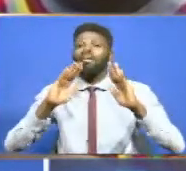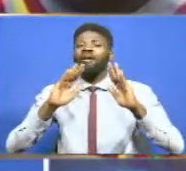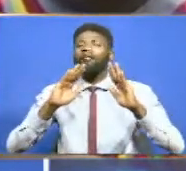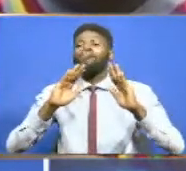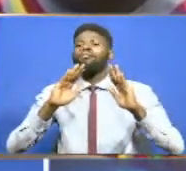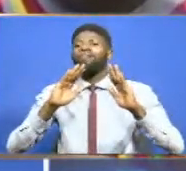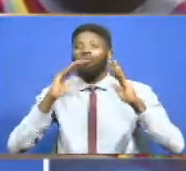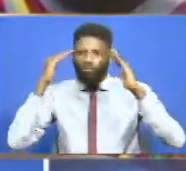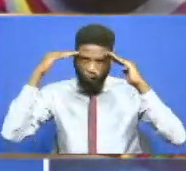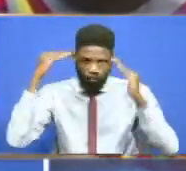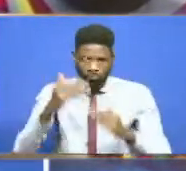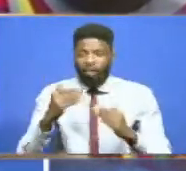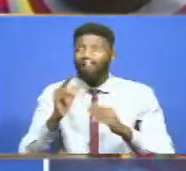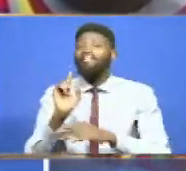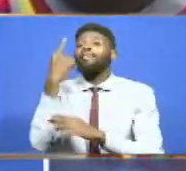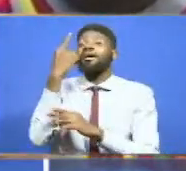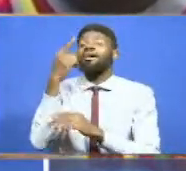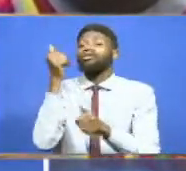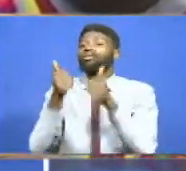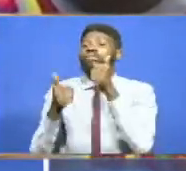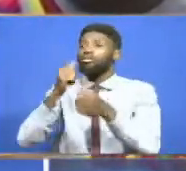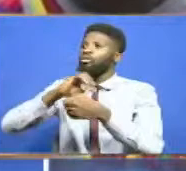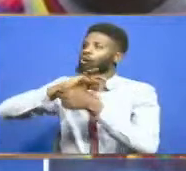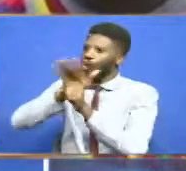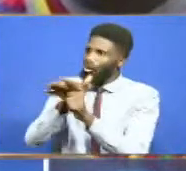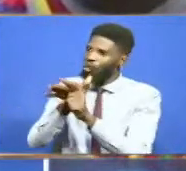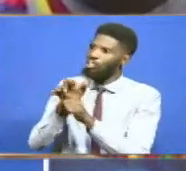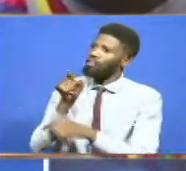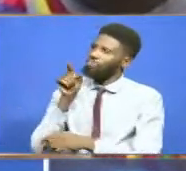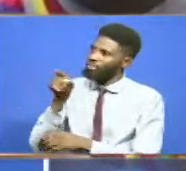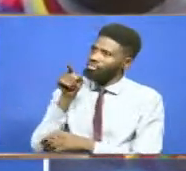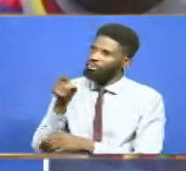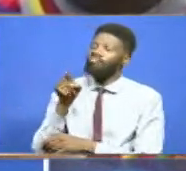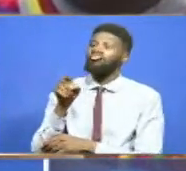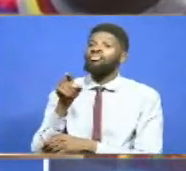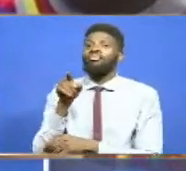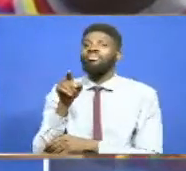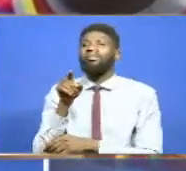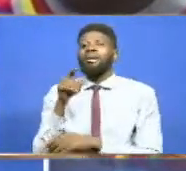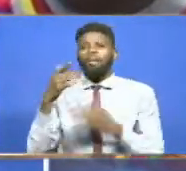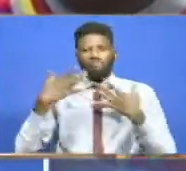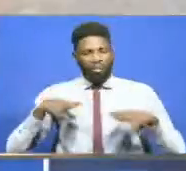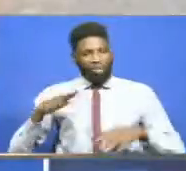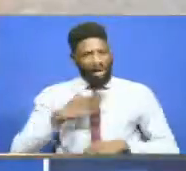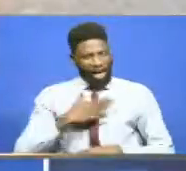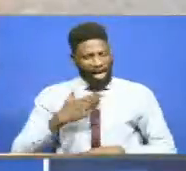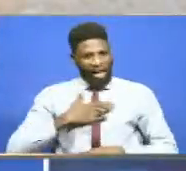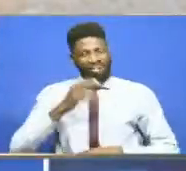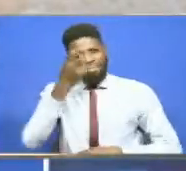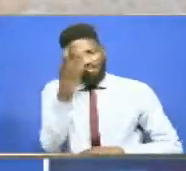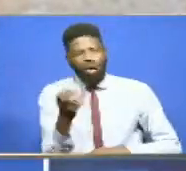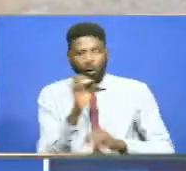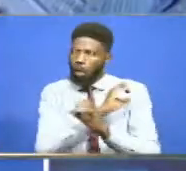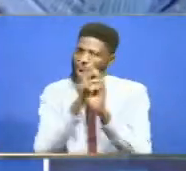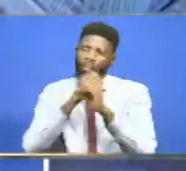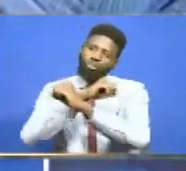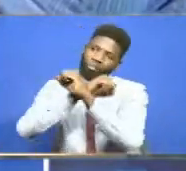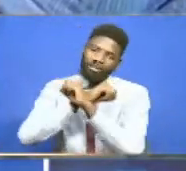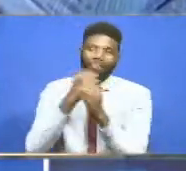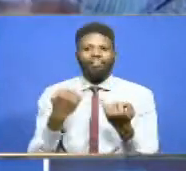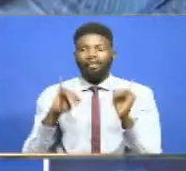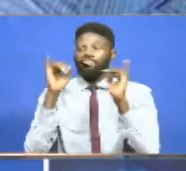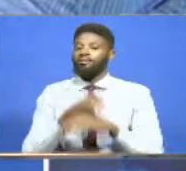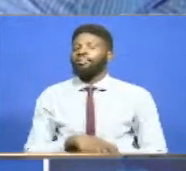yetu ni hii COVID-19 ambao tunaangalia watu wetu wasiangamie. Katika kaunti ya Kericho,